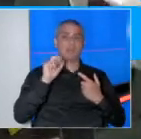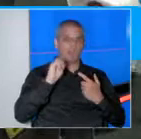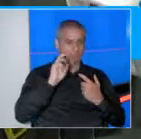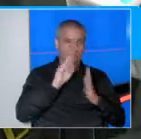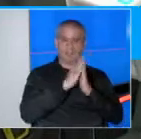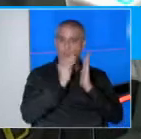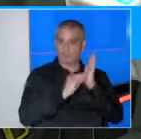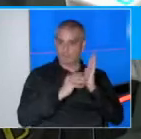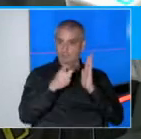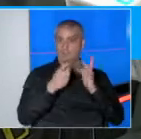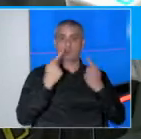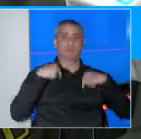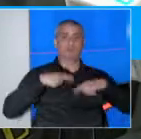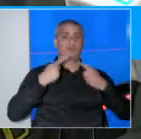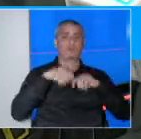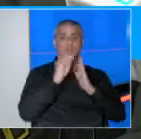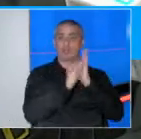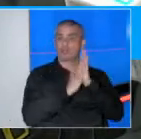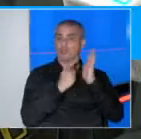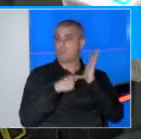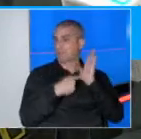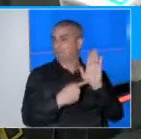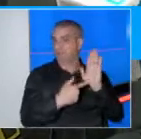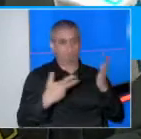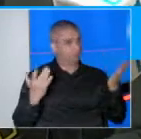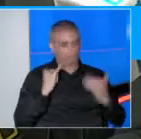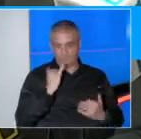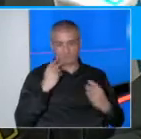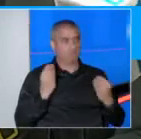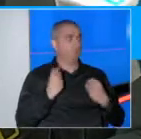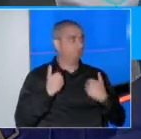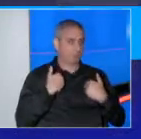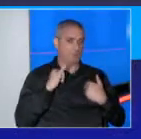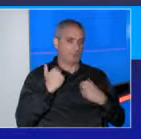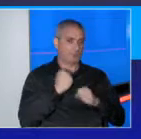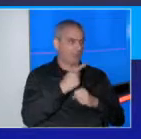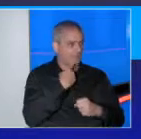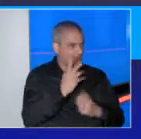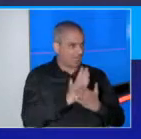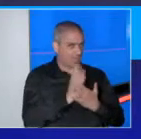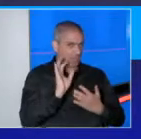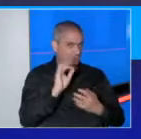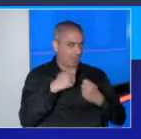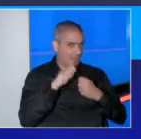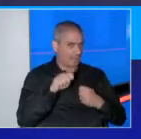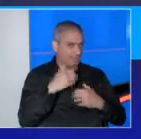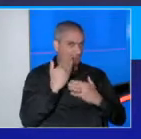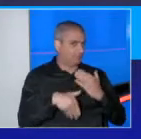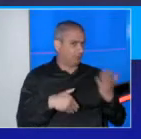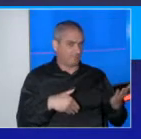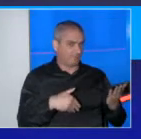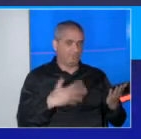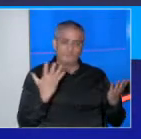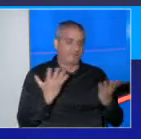שפע כיושב ראש ועדת חינוך פרסם את היומן שלו, כן. וזה בהחלט משהו שאנחנו הולכים לקראתו. אמרת שזו החלטה של חברי הכנסת בסופו של